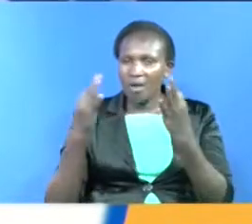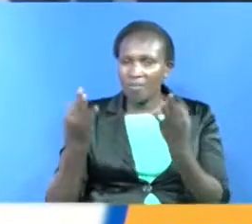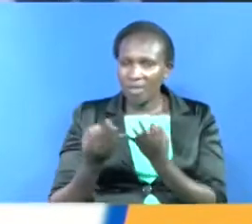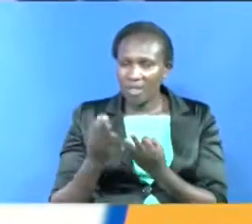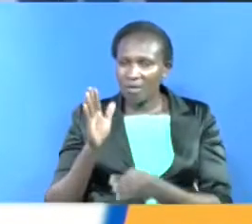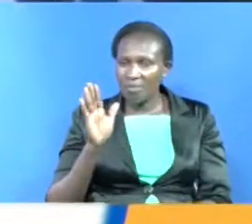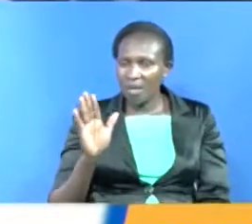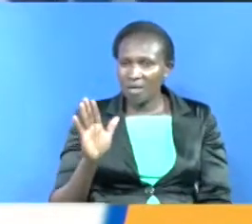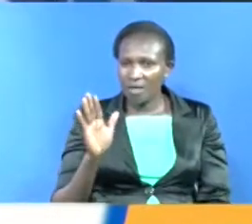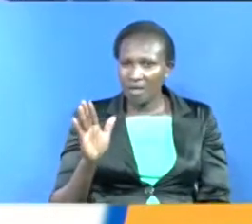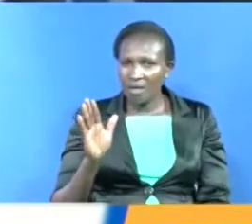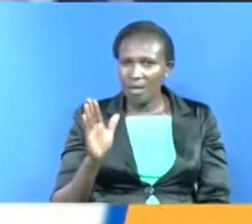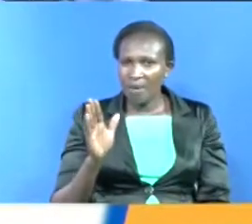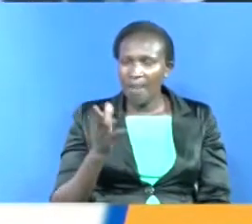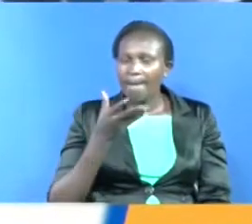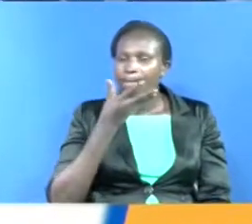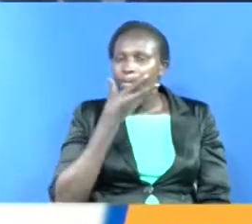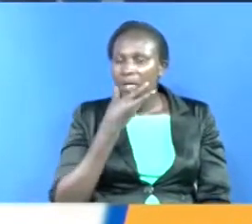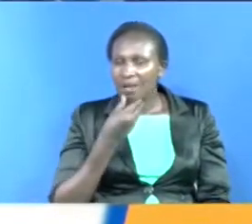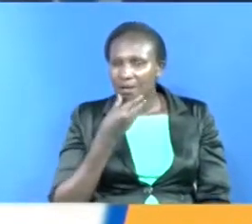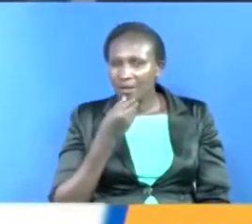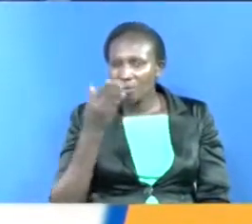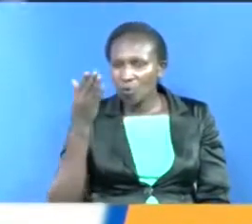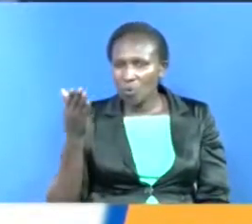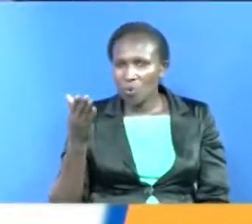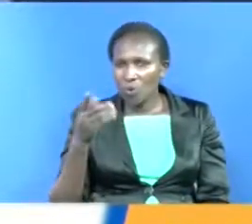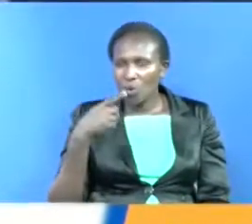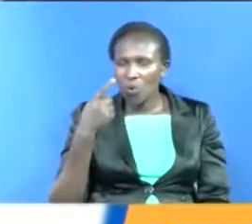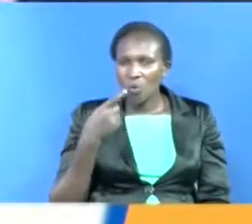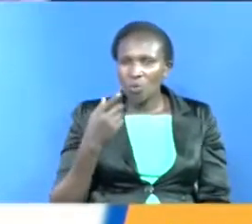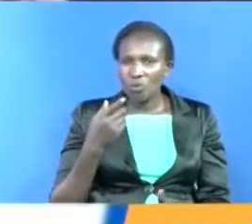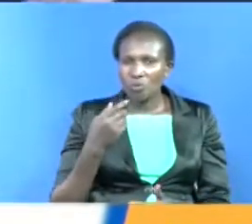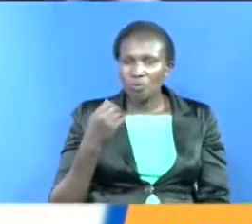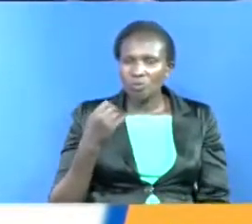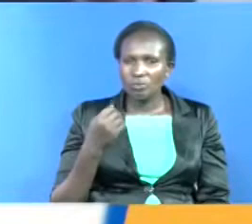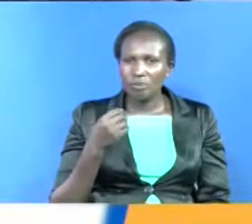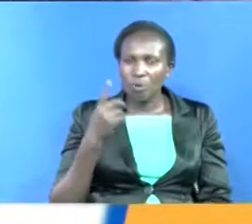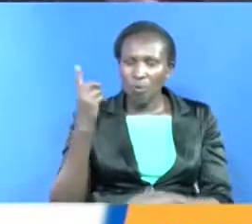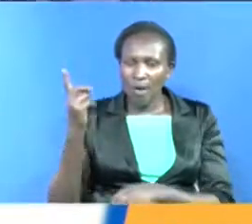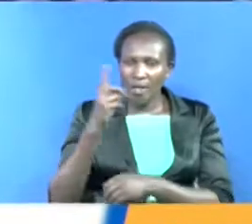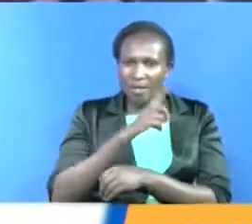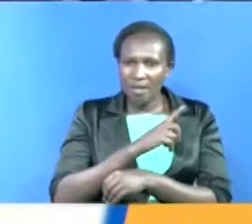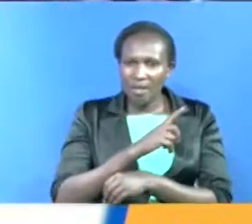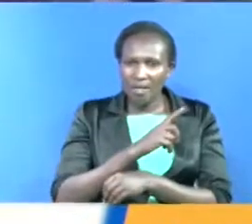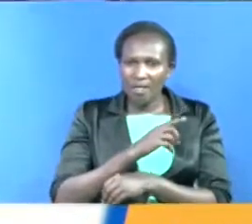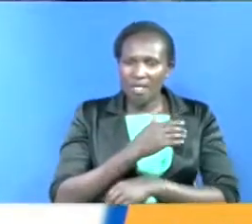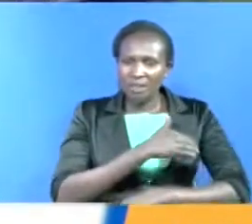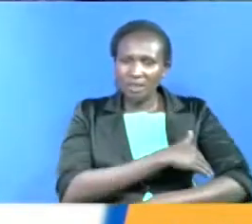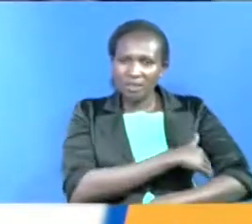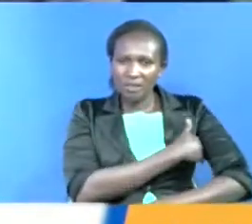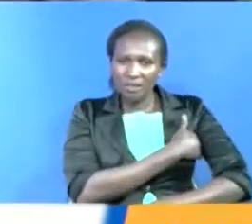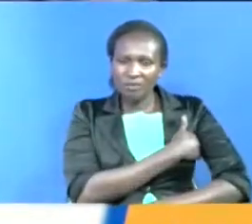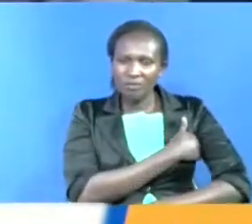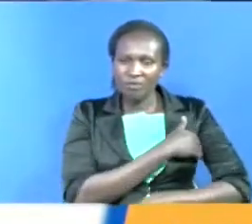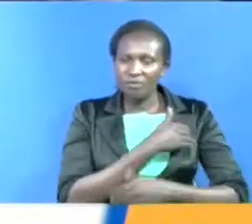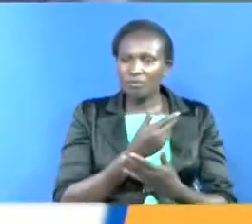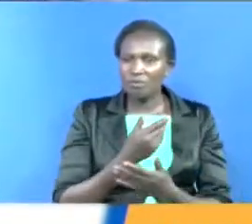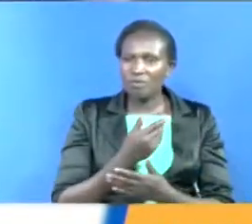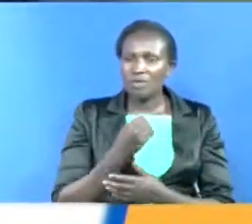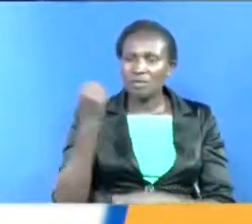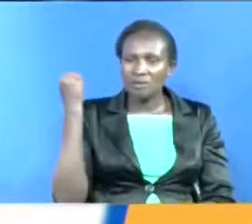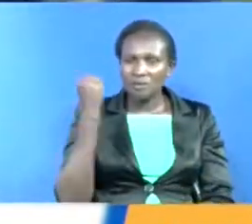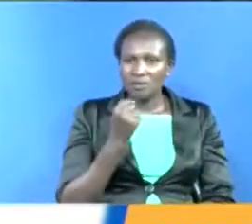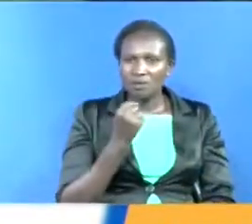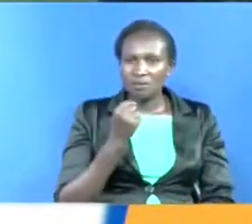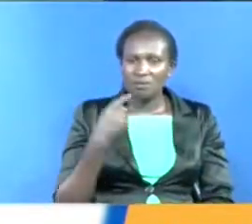ya karibu, mshukiwa Joshua Musikoye ambaye aliwahi kuhudumu wakati mmoja kama chifu wa kata anadaiwa kumdunga